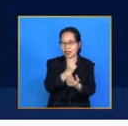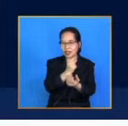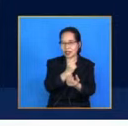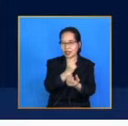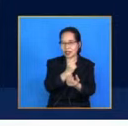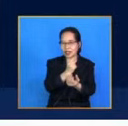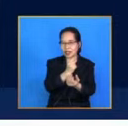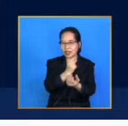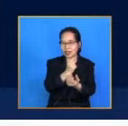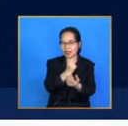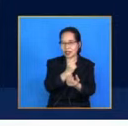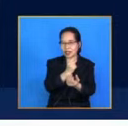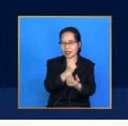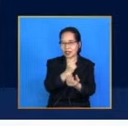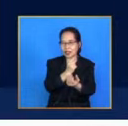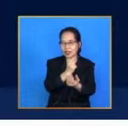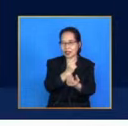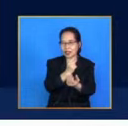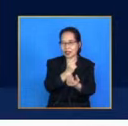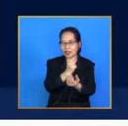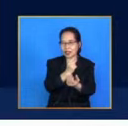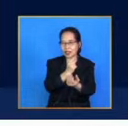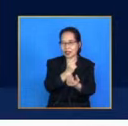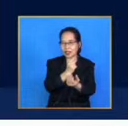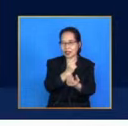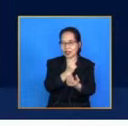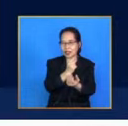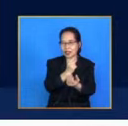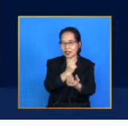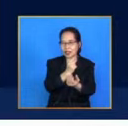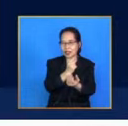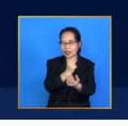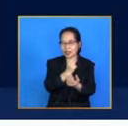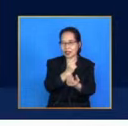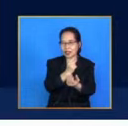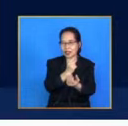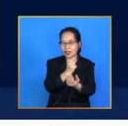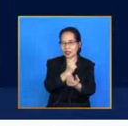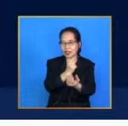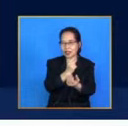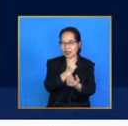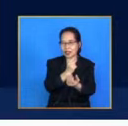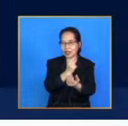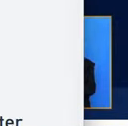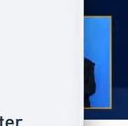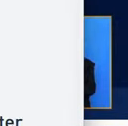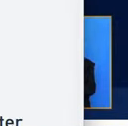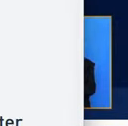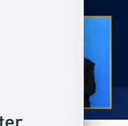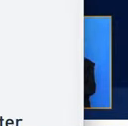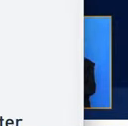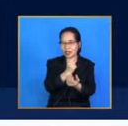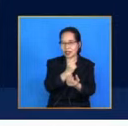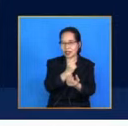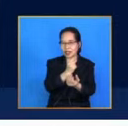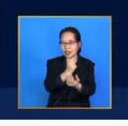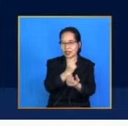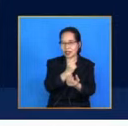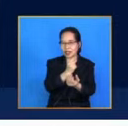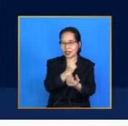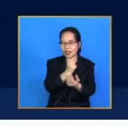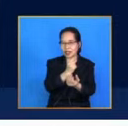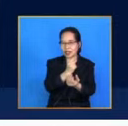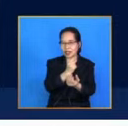katotohanan, pag nakita mo yung kapatid mo, Brad Rodel, na nangangayon. No, yan, yung loose na